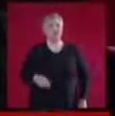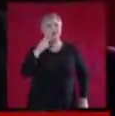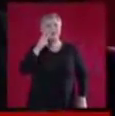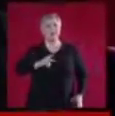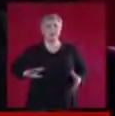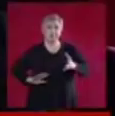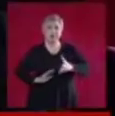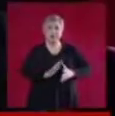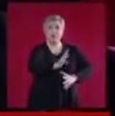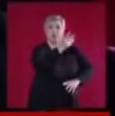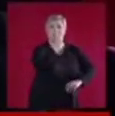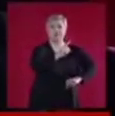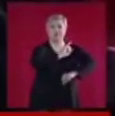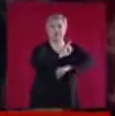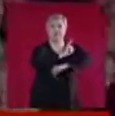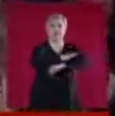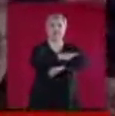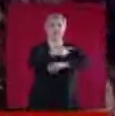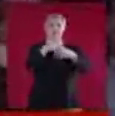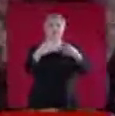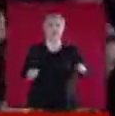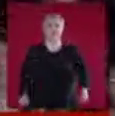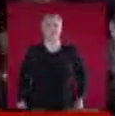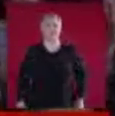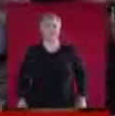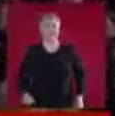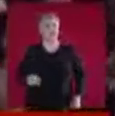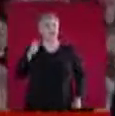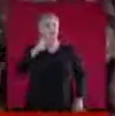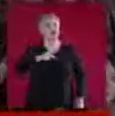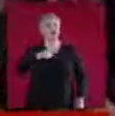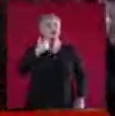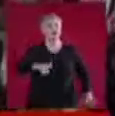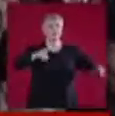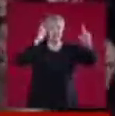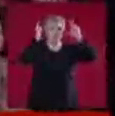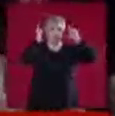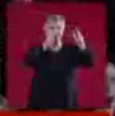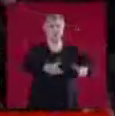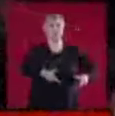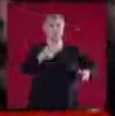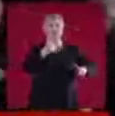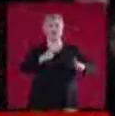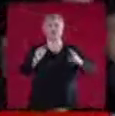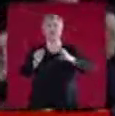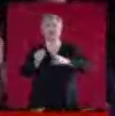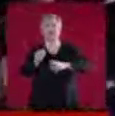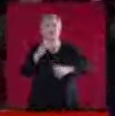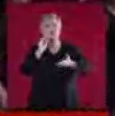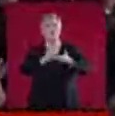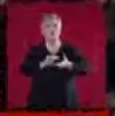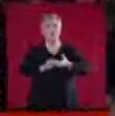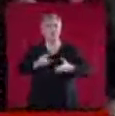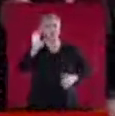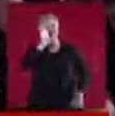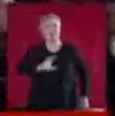αποδείξουν ότι ο νότος παραμένει προπ η καρδιά της δημοκρατικής ευρώπης με τη νίκη του πέδρο σάν αλλά και